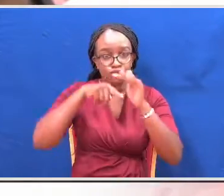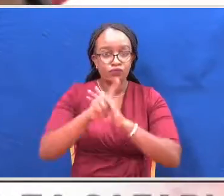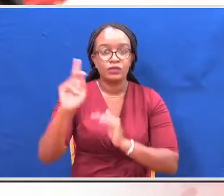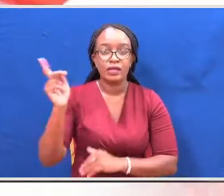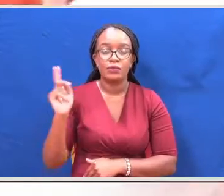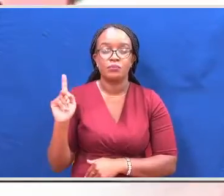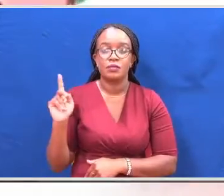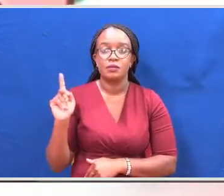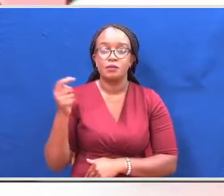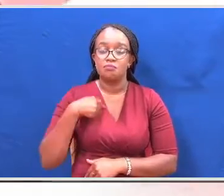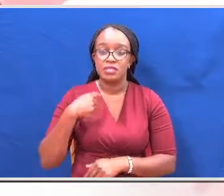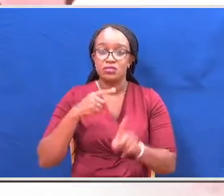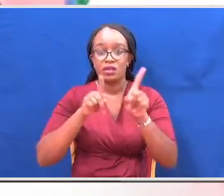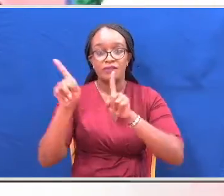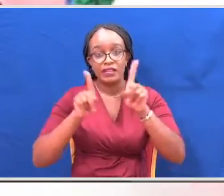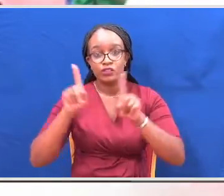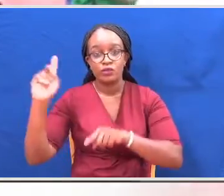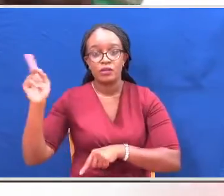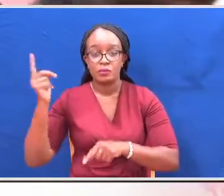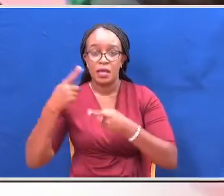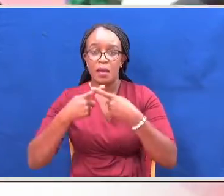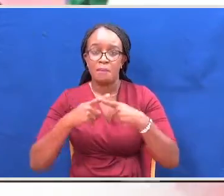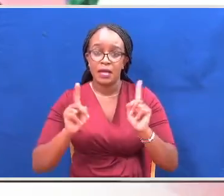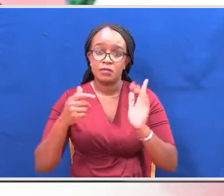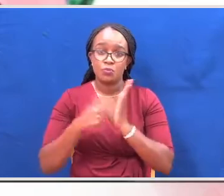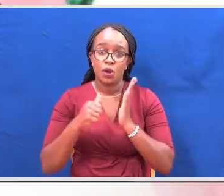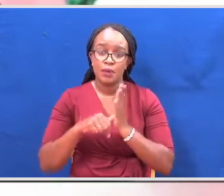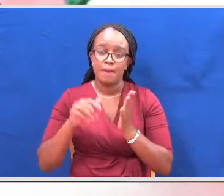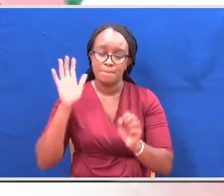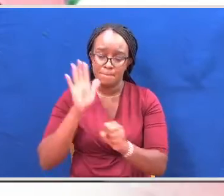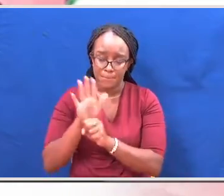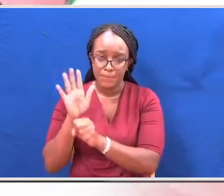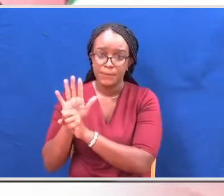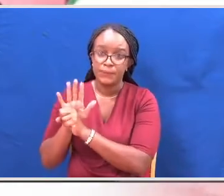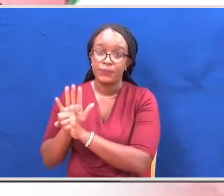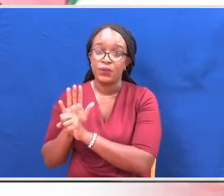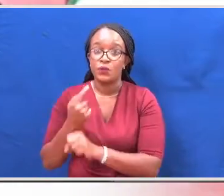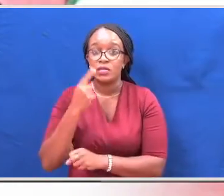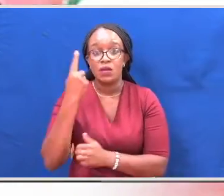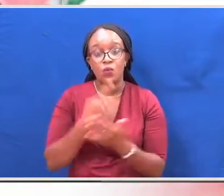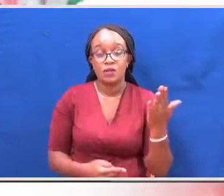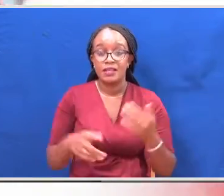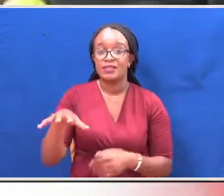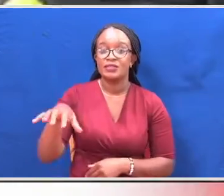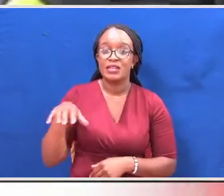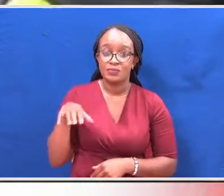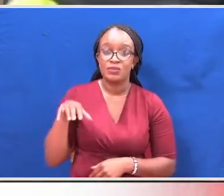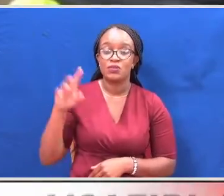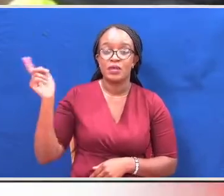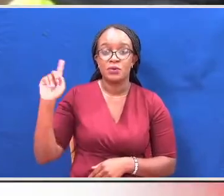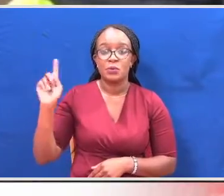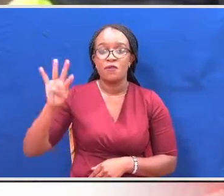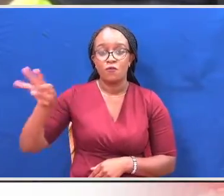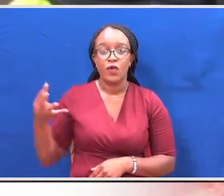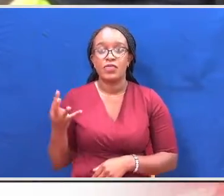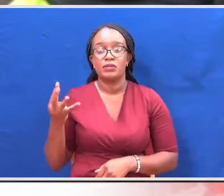Nairobi, lakini tunapata ya kwamba tuko na shida mingi. Tunasema transport kuenda Nairobi 4,000. Sasa nashindwa,